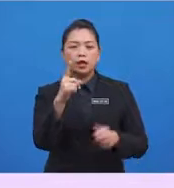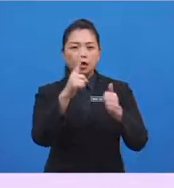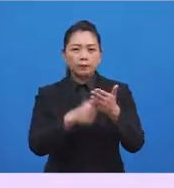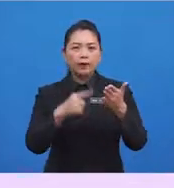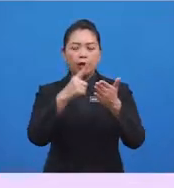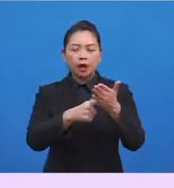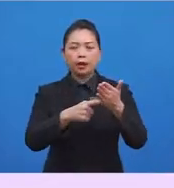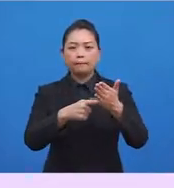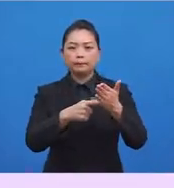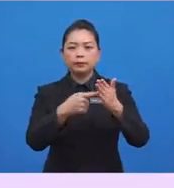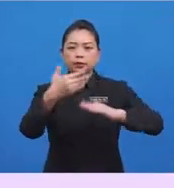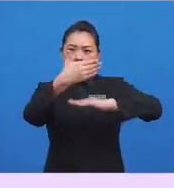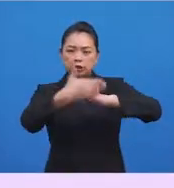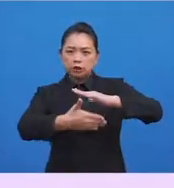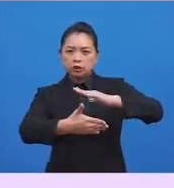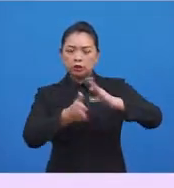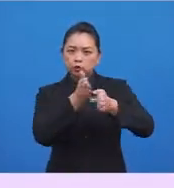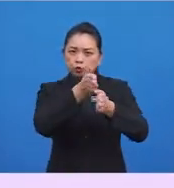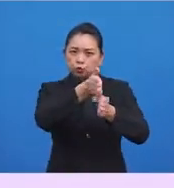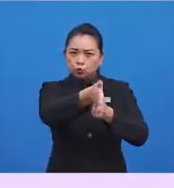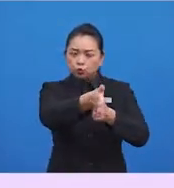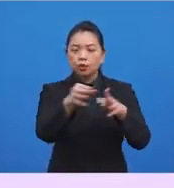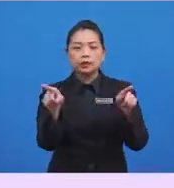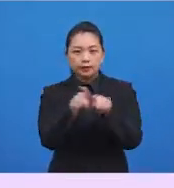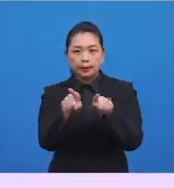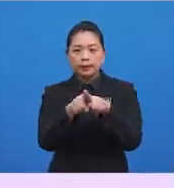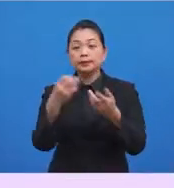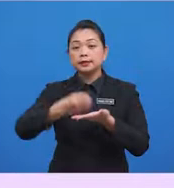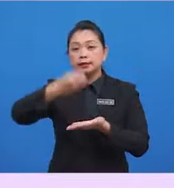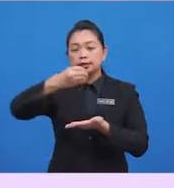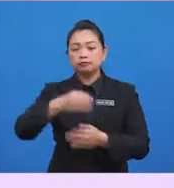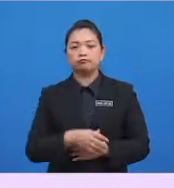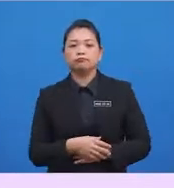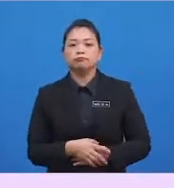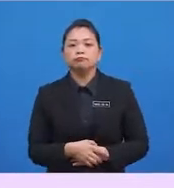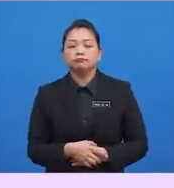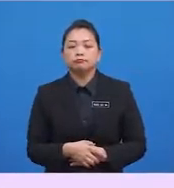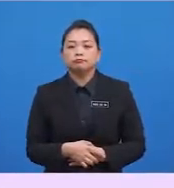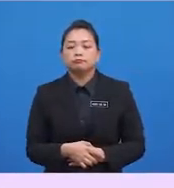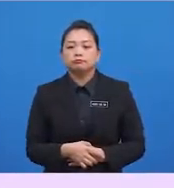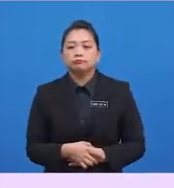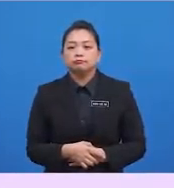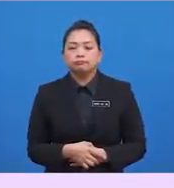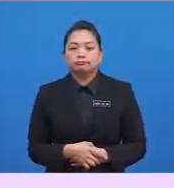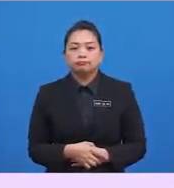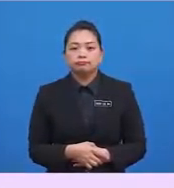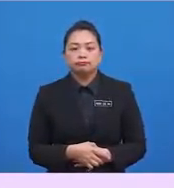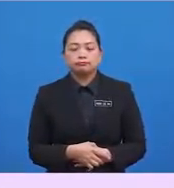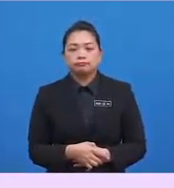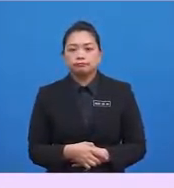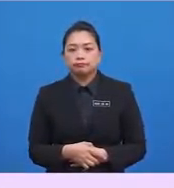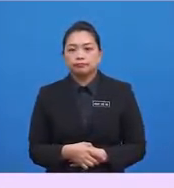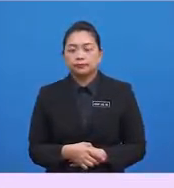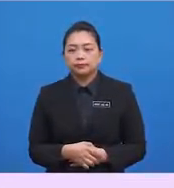sebarang sisi lurus. Sama juga seperti silinder. Mari kita lihat objek-objek di